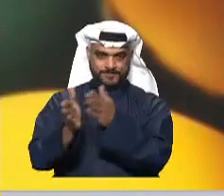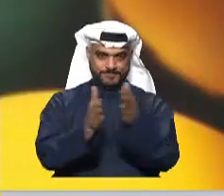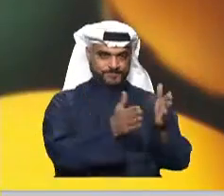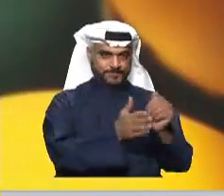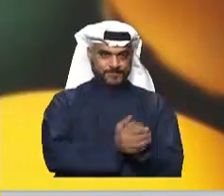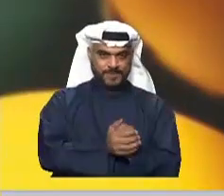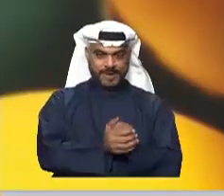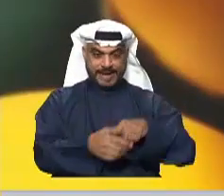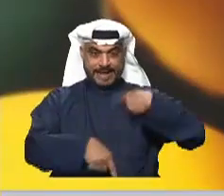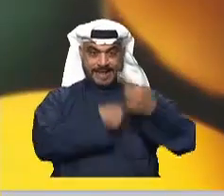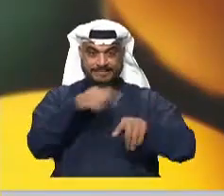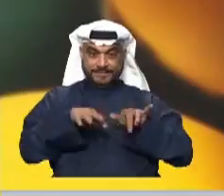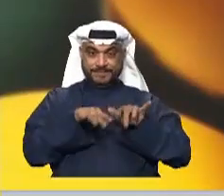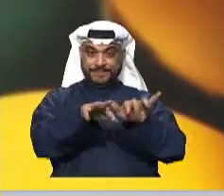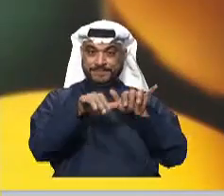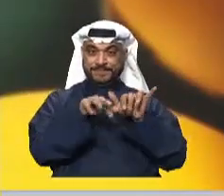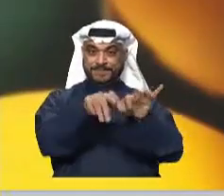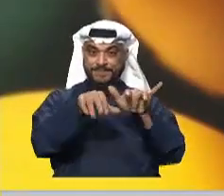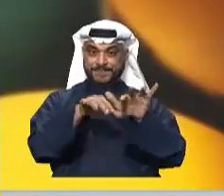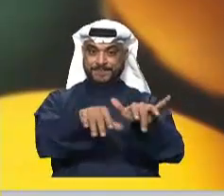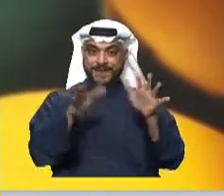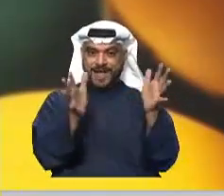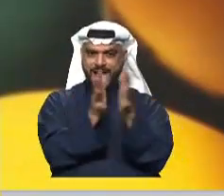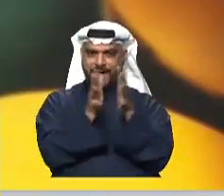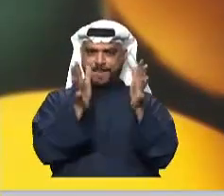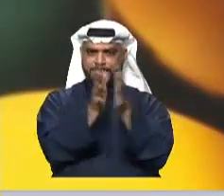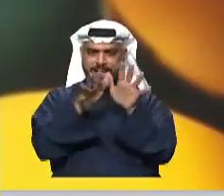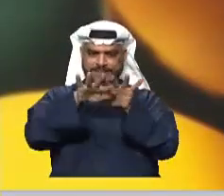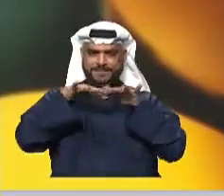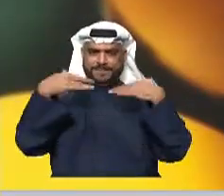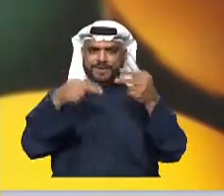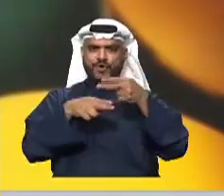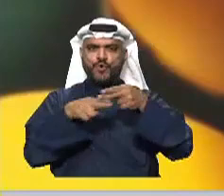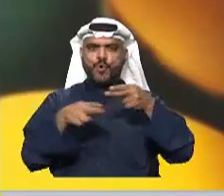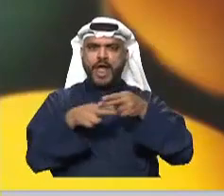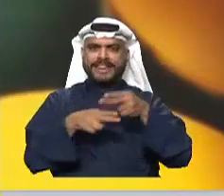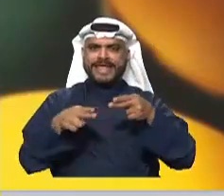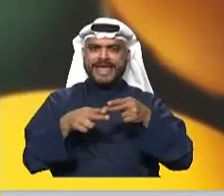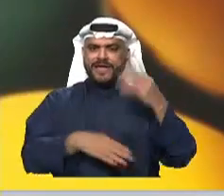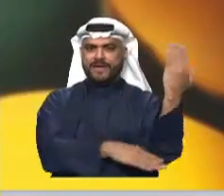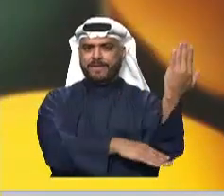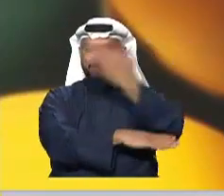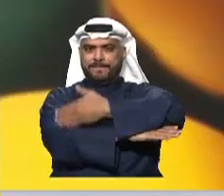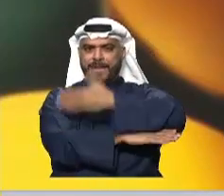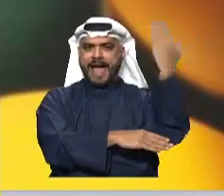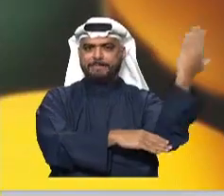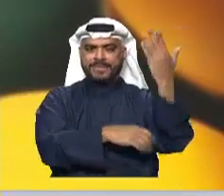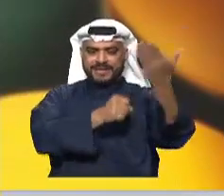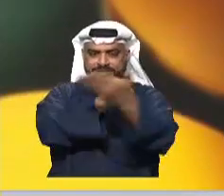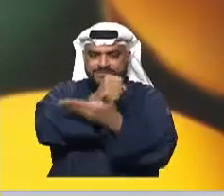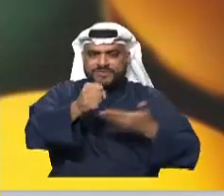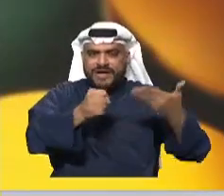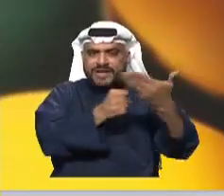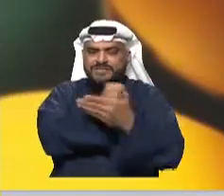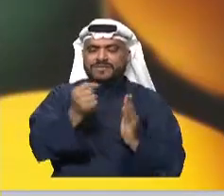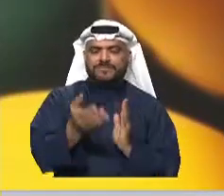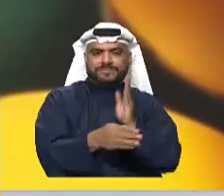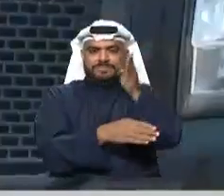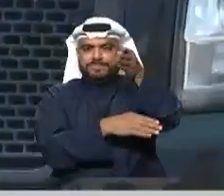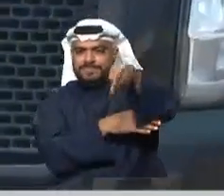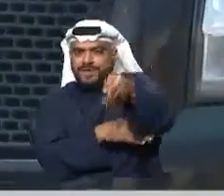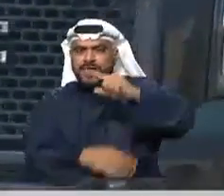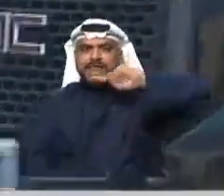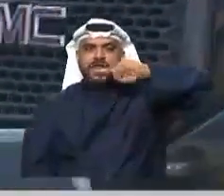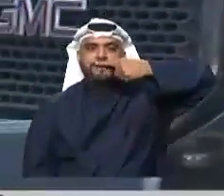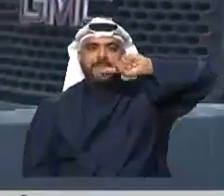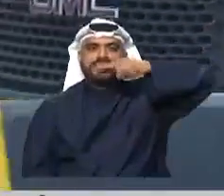يتوافد الجماهير الكويتية منذ الأمس وحتى اليوم على منفذ العبدلي الحدودي للعبور نحو مدينة البصرة